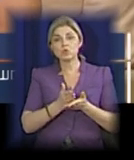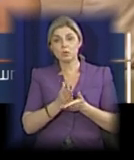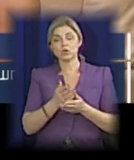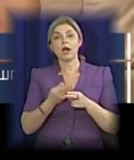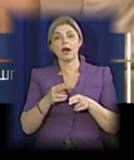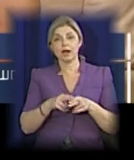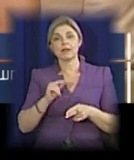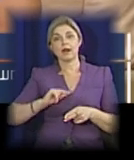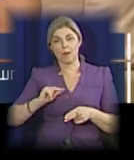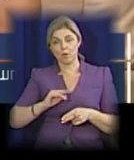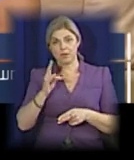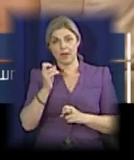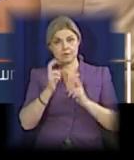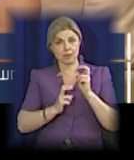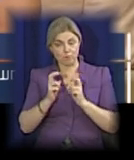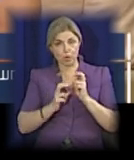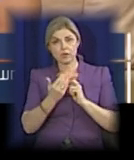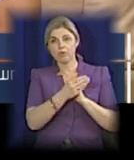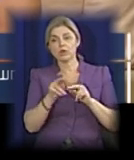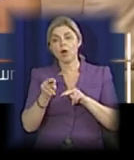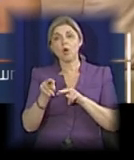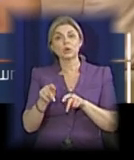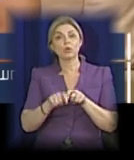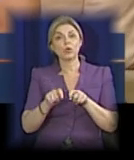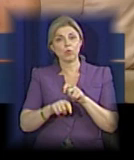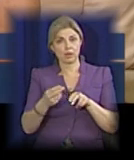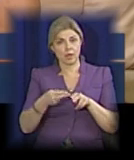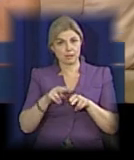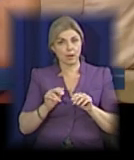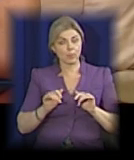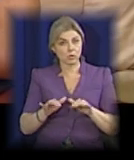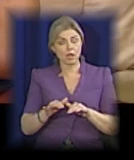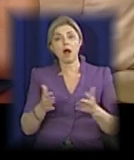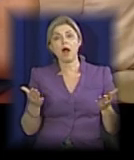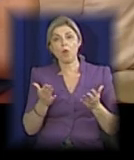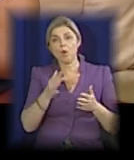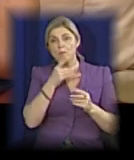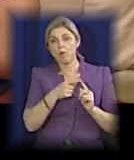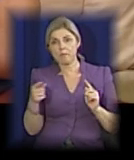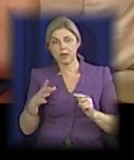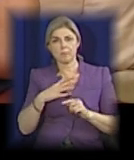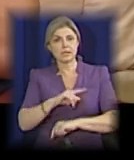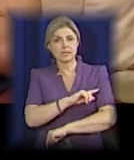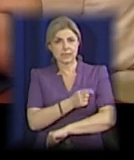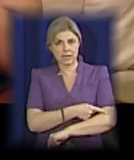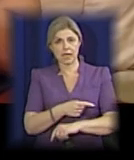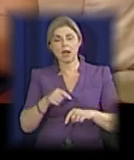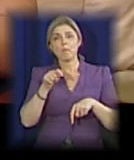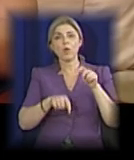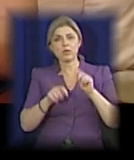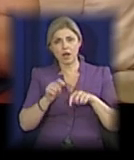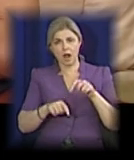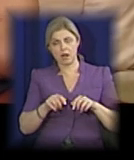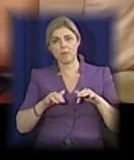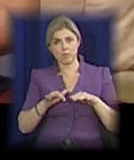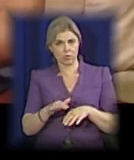Технічні служби, які існують на заводі, вони контролюють цей процес. В якийсь момент відбулось надмірне протікання. Процес